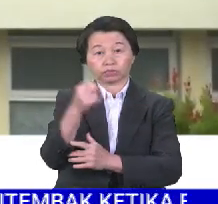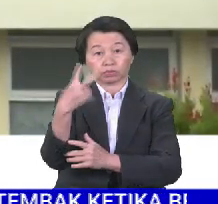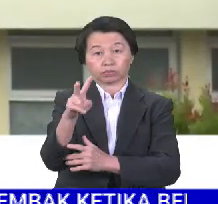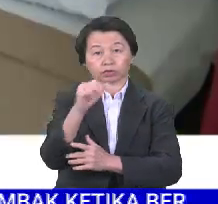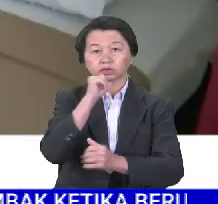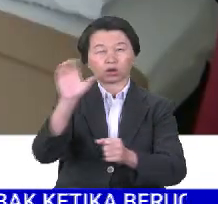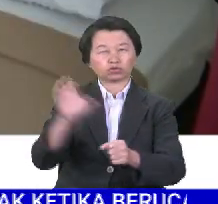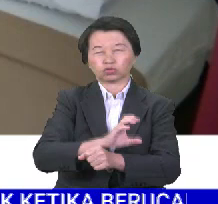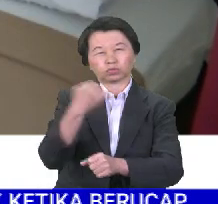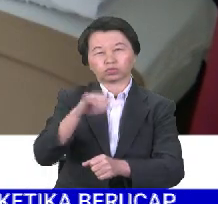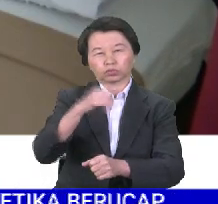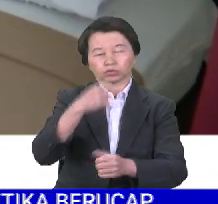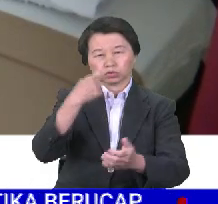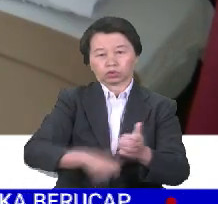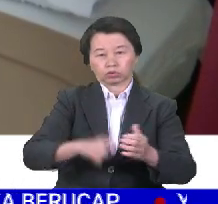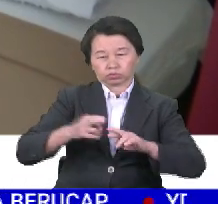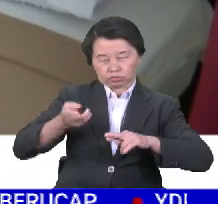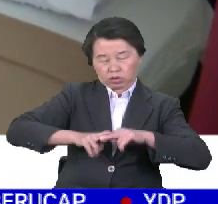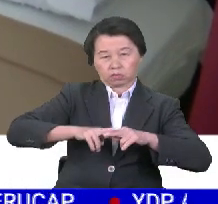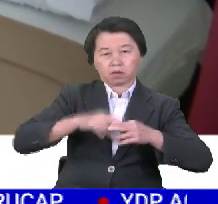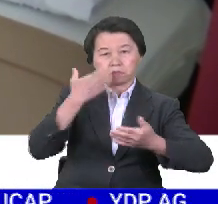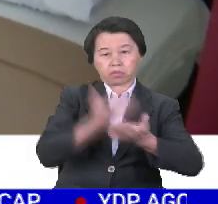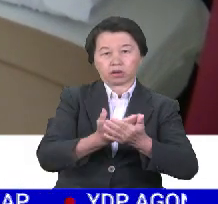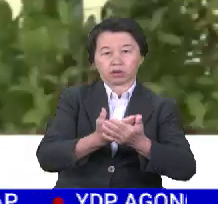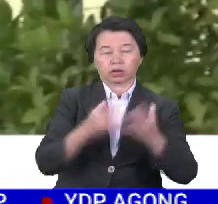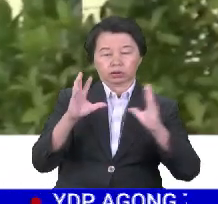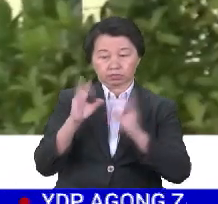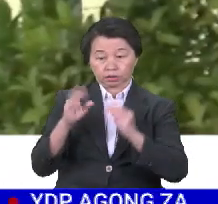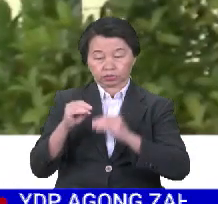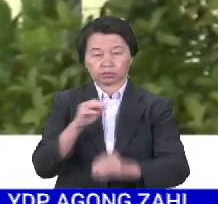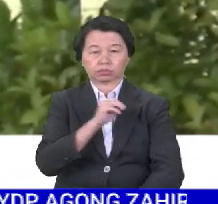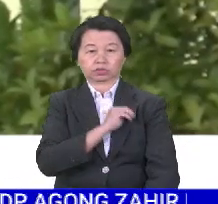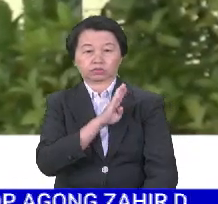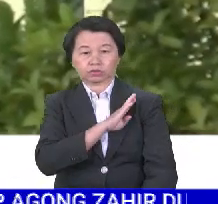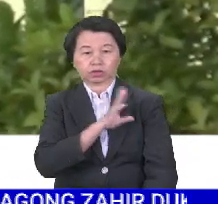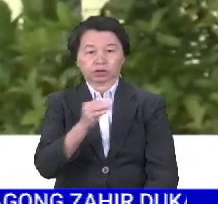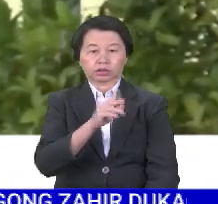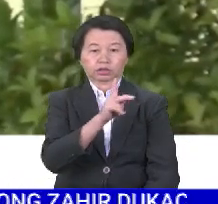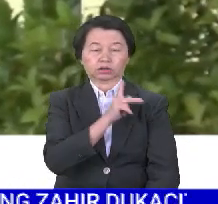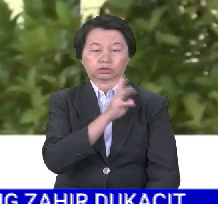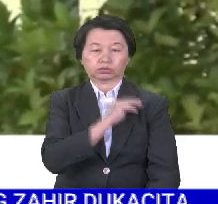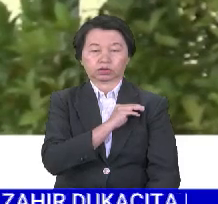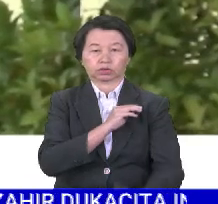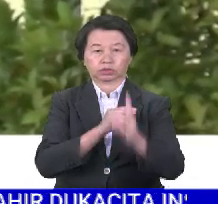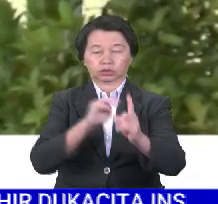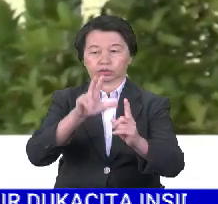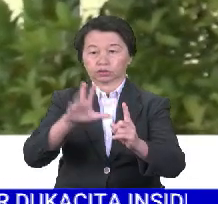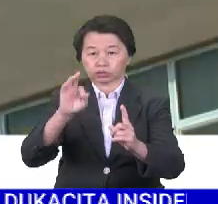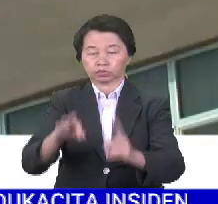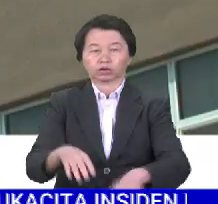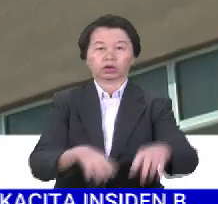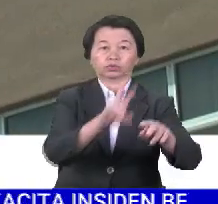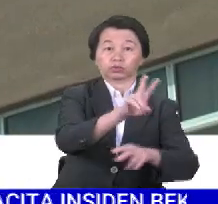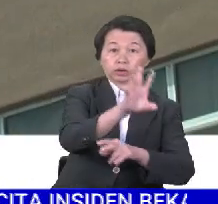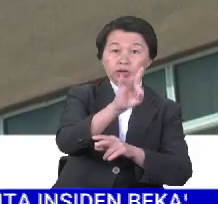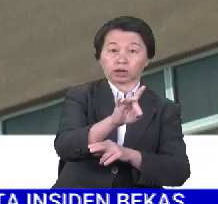tidak cukup menampung kos penambahbaikan. Untuk itu, pada mesyuarat Menteri Besar dan Ketua Menteri ke-139